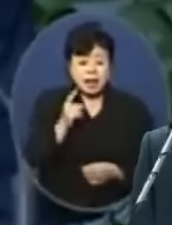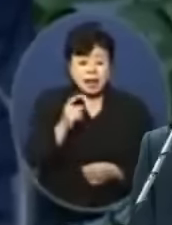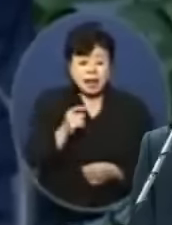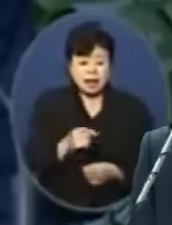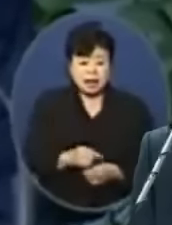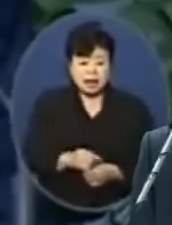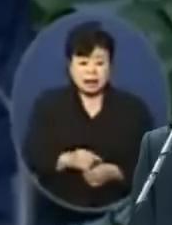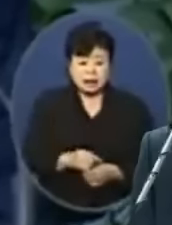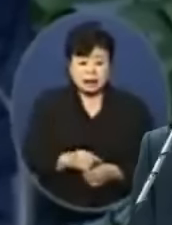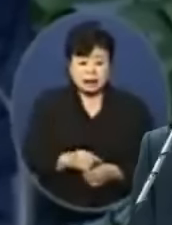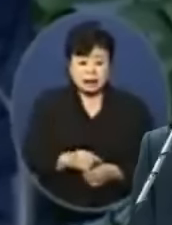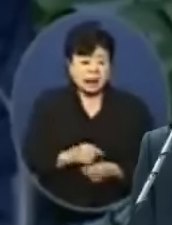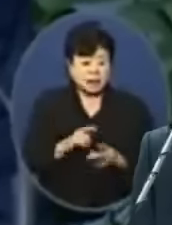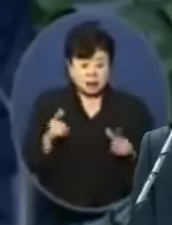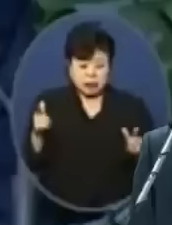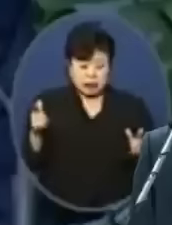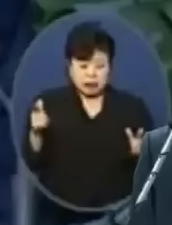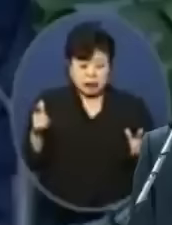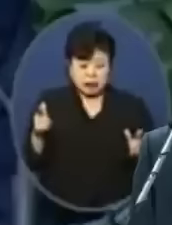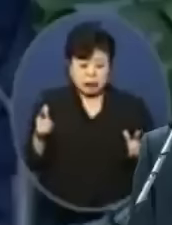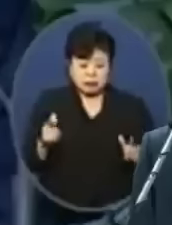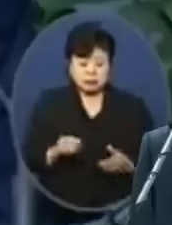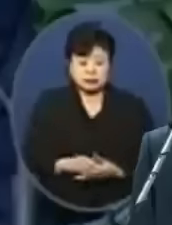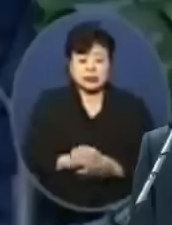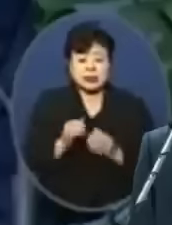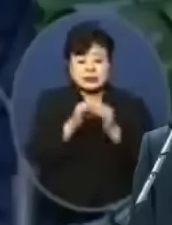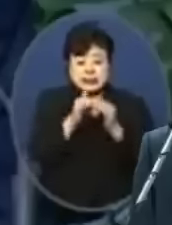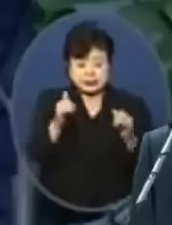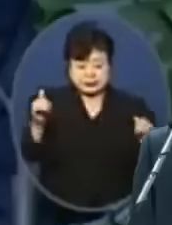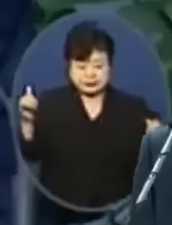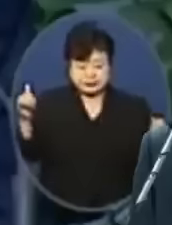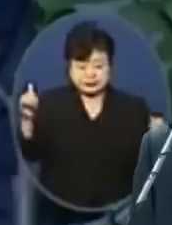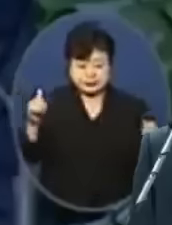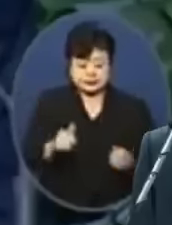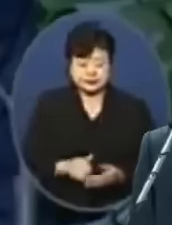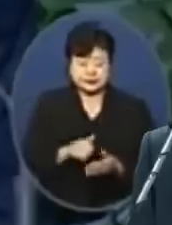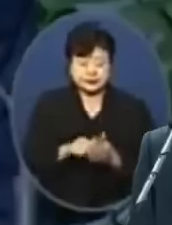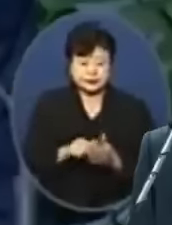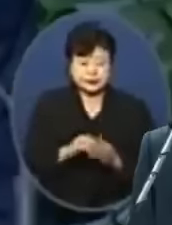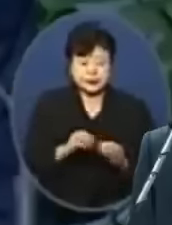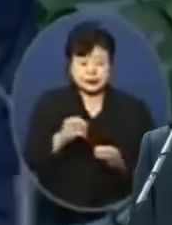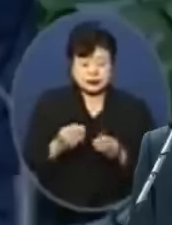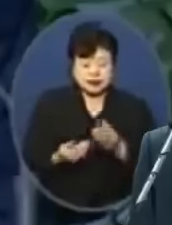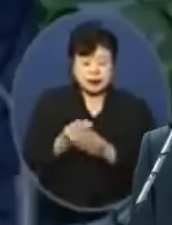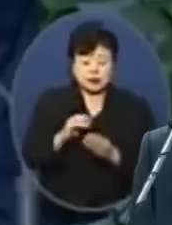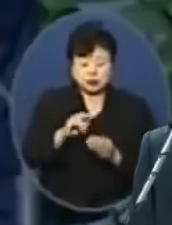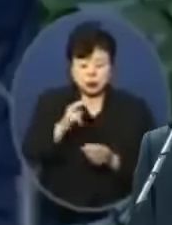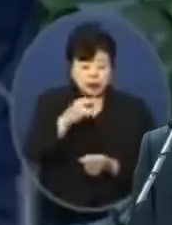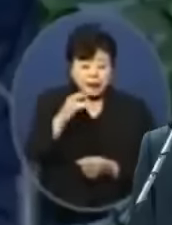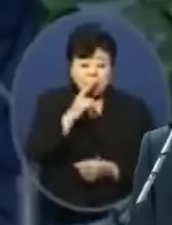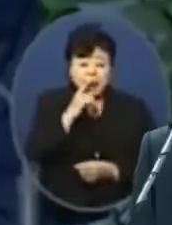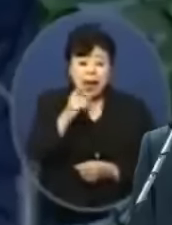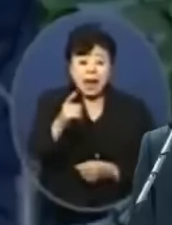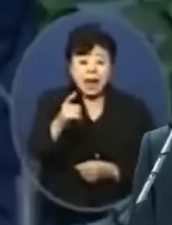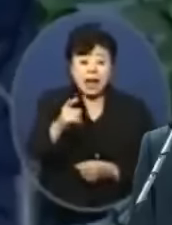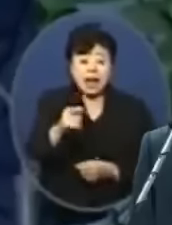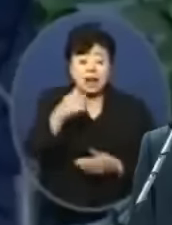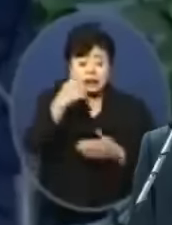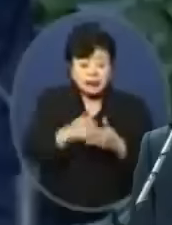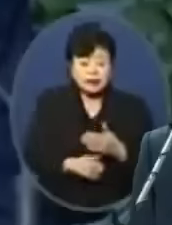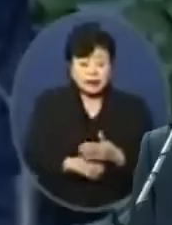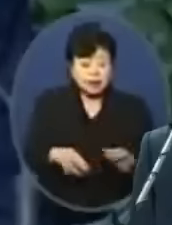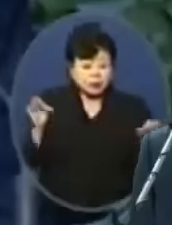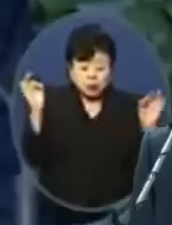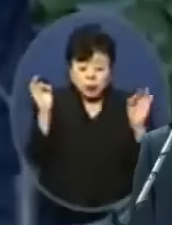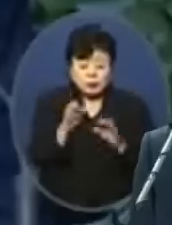불과하지 않습니다. 유물론자들은 사람은 흙에서 나와서 흙으로 돌아가고 만다. 남는 것은 아무것도